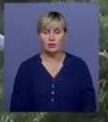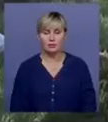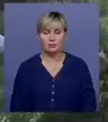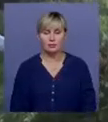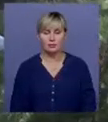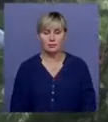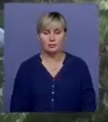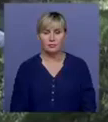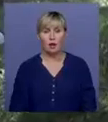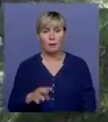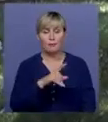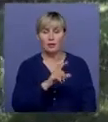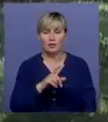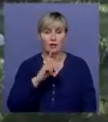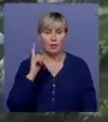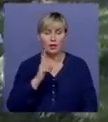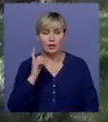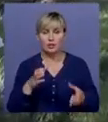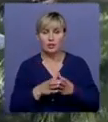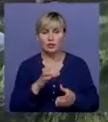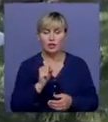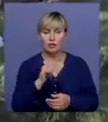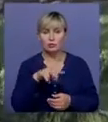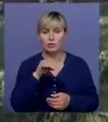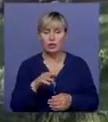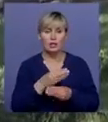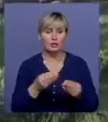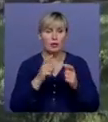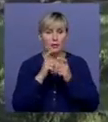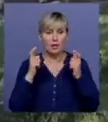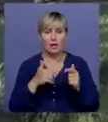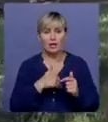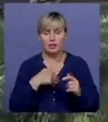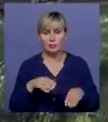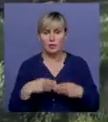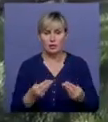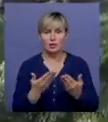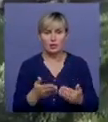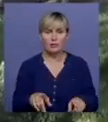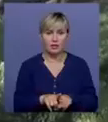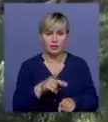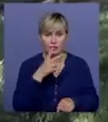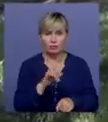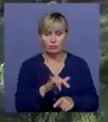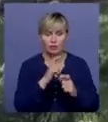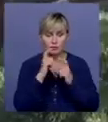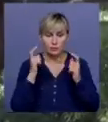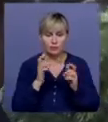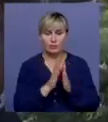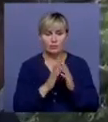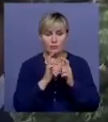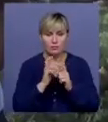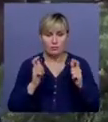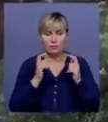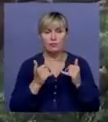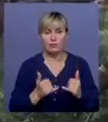мы волонтеры молодежного крыла жаса там сейчас раздаю маски вот хотели предложить вам так как видим что у вас их нет один тех пожалуйста